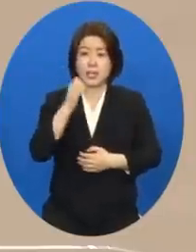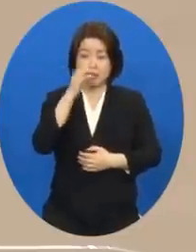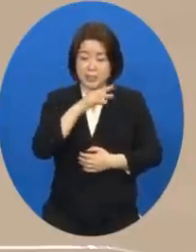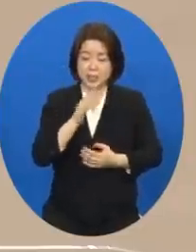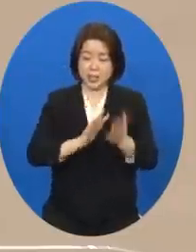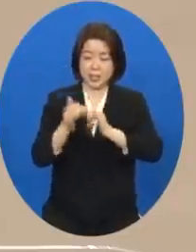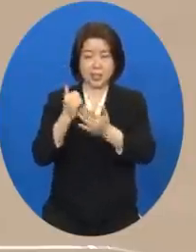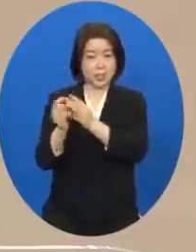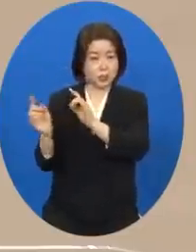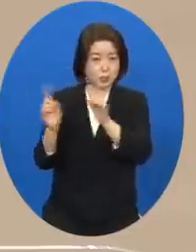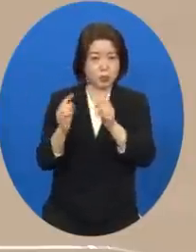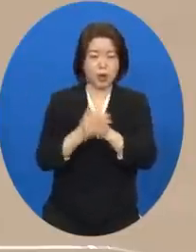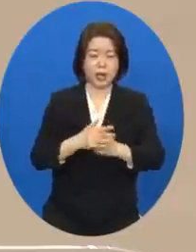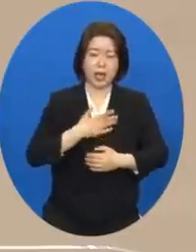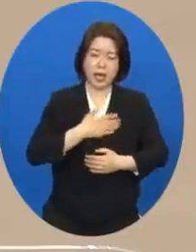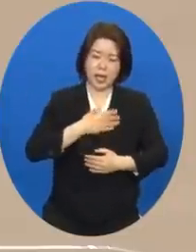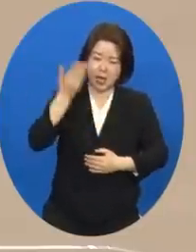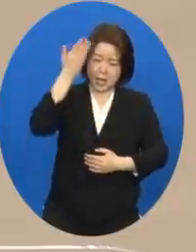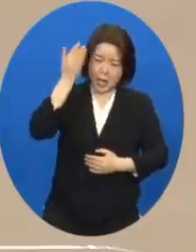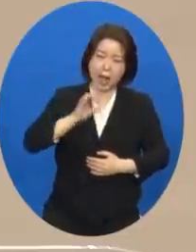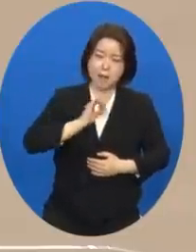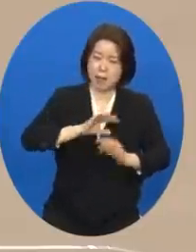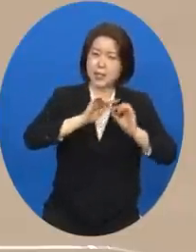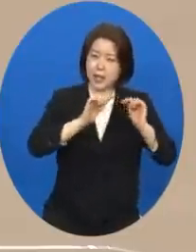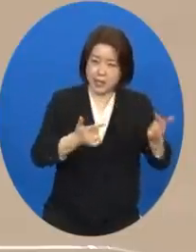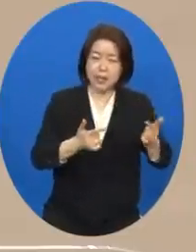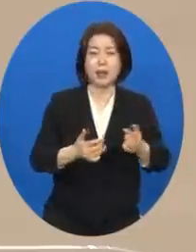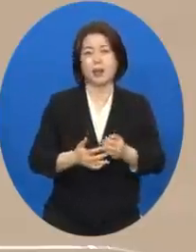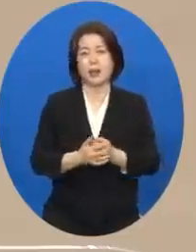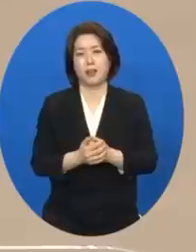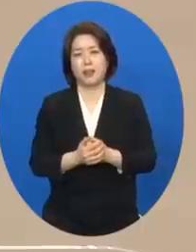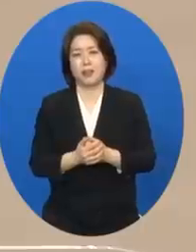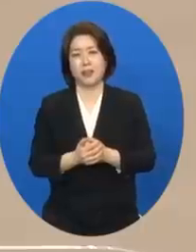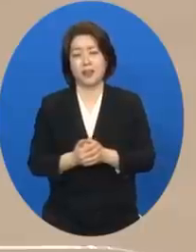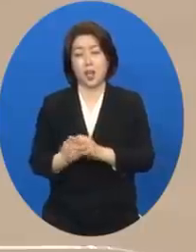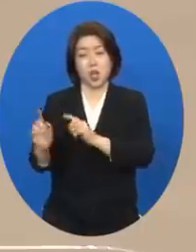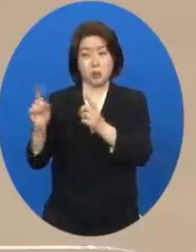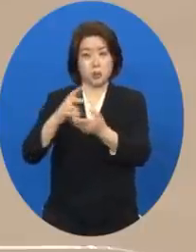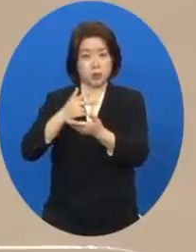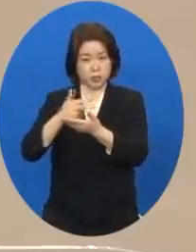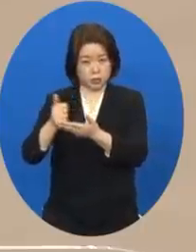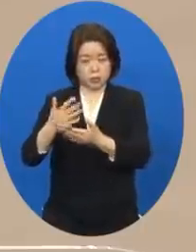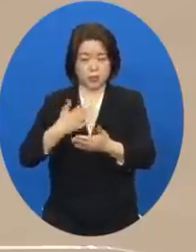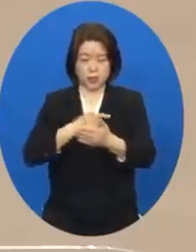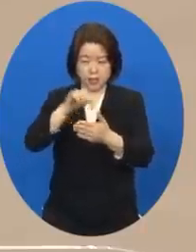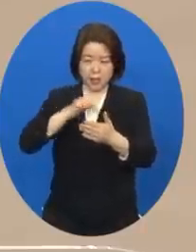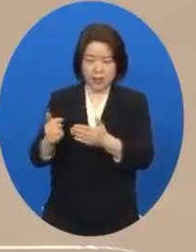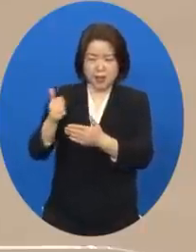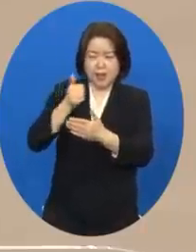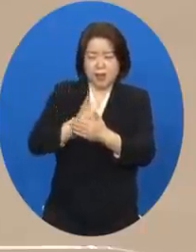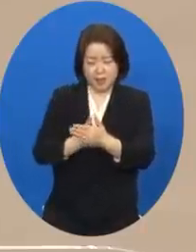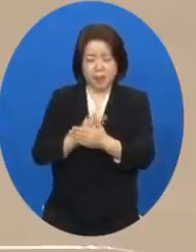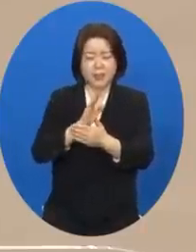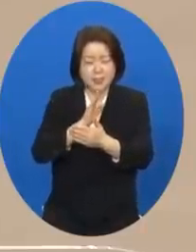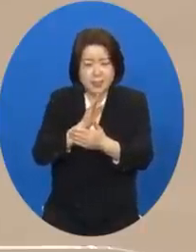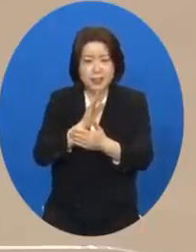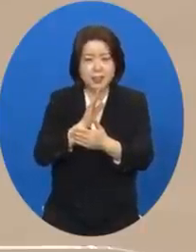부활을 않은 것으로 그치지 않고 부활의 주님이 내 안에 계세요